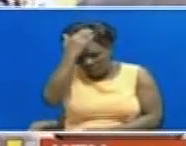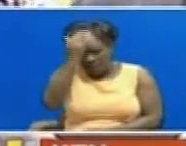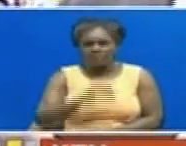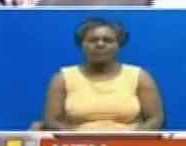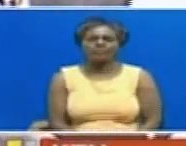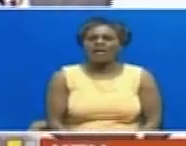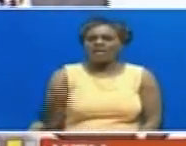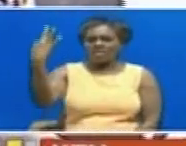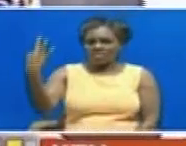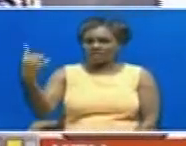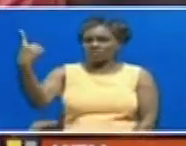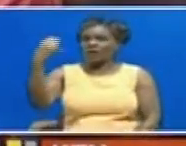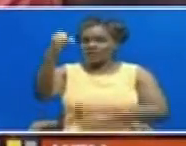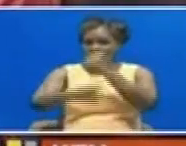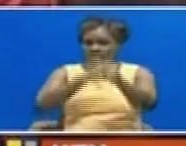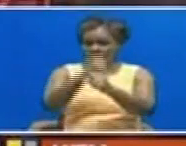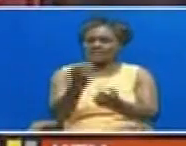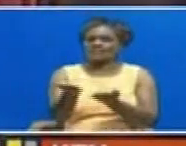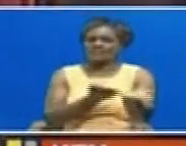imagine 31 years yeye